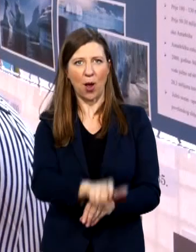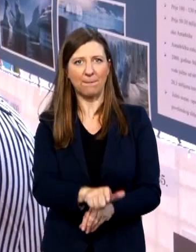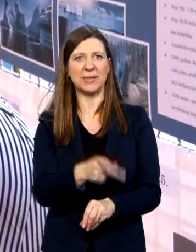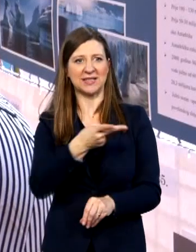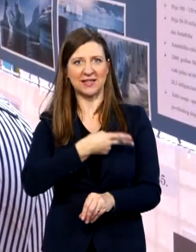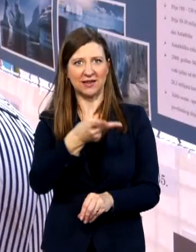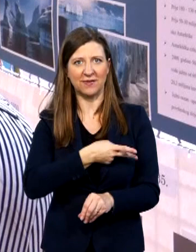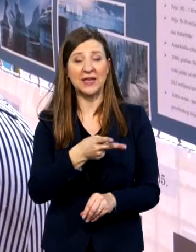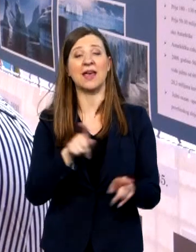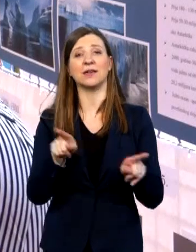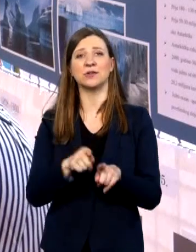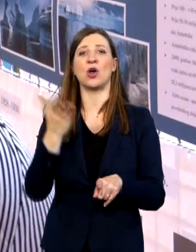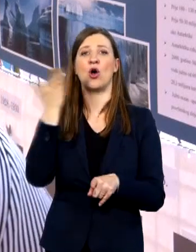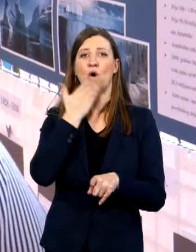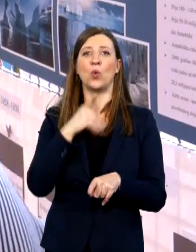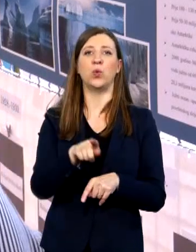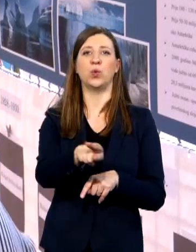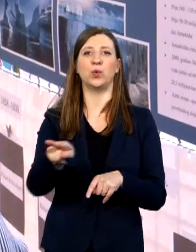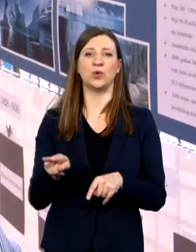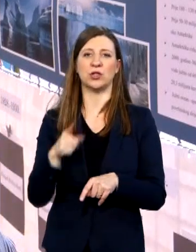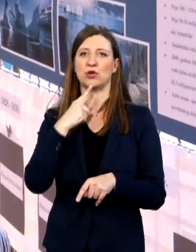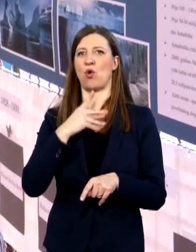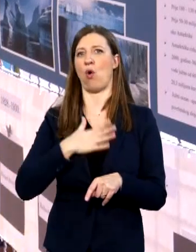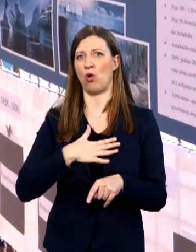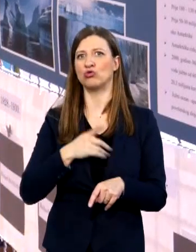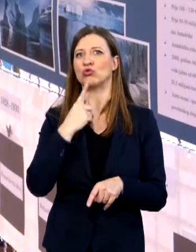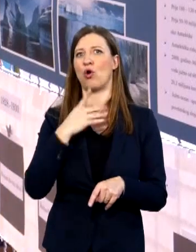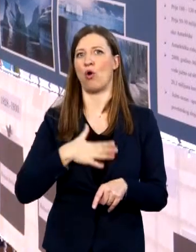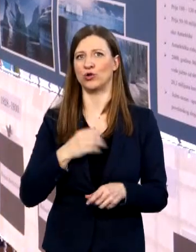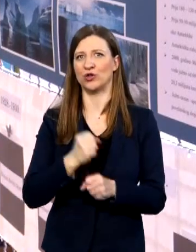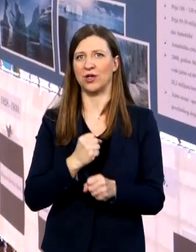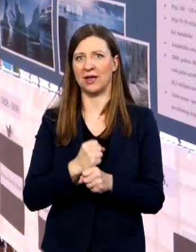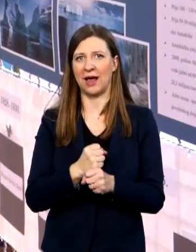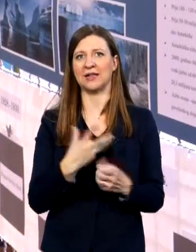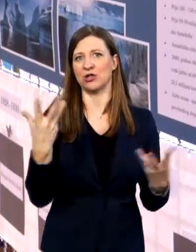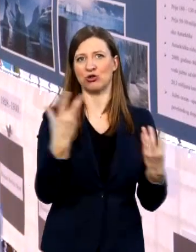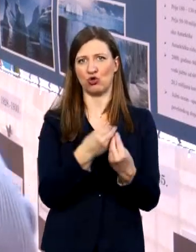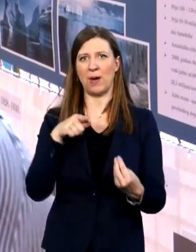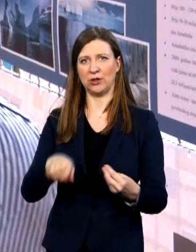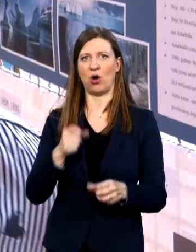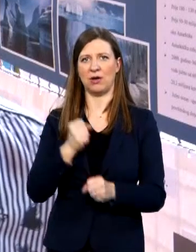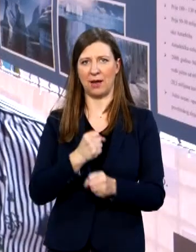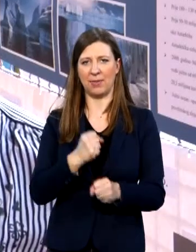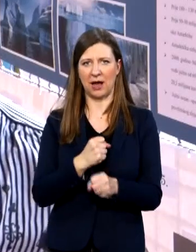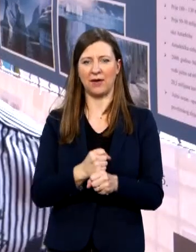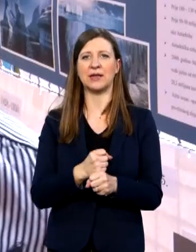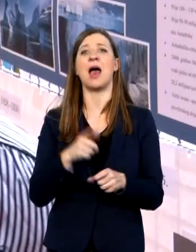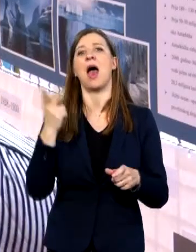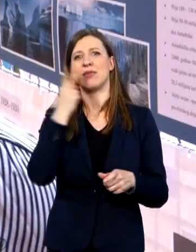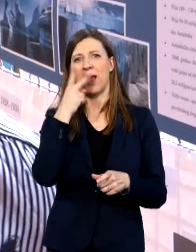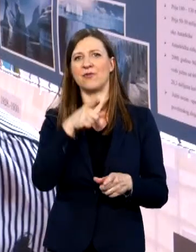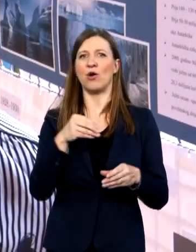geografije, odnosno učenici koji su zainteresirani, ali i u okviru